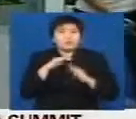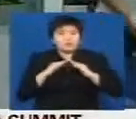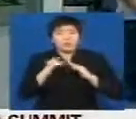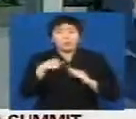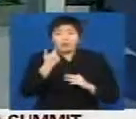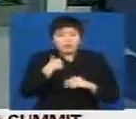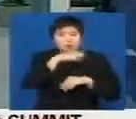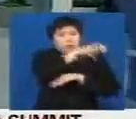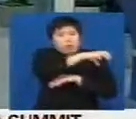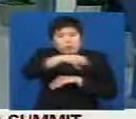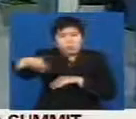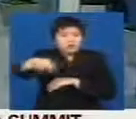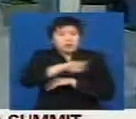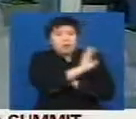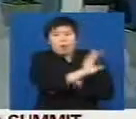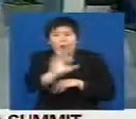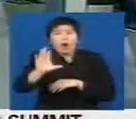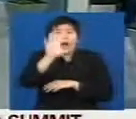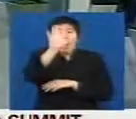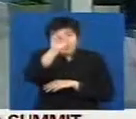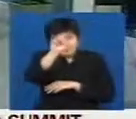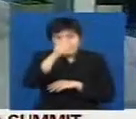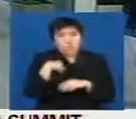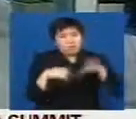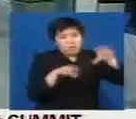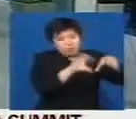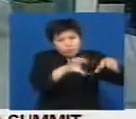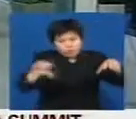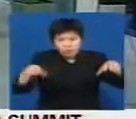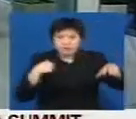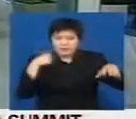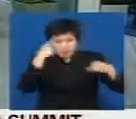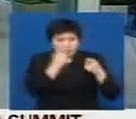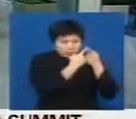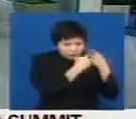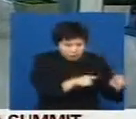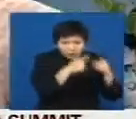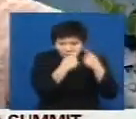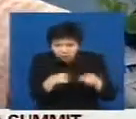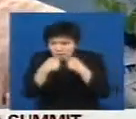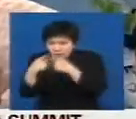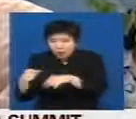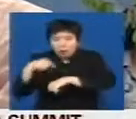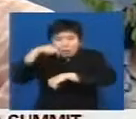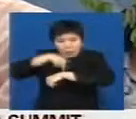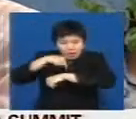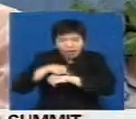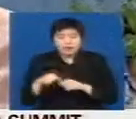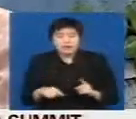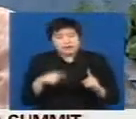นะทุกคนก็มีวิธีเก็บข้อมูล ที่แตกต่างกัน ครับ แตกต่างคืออะไรเก็บคนละเวลาเก็บคนละสถาน